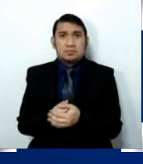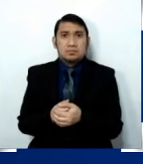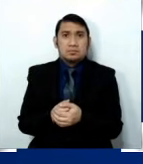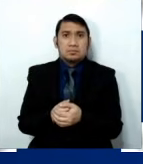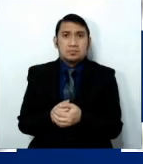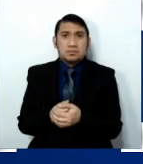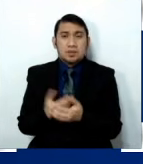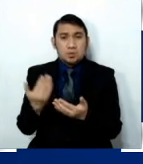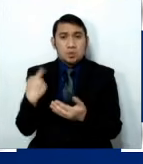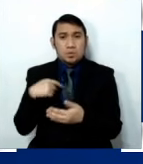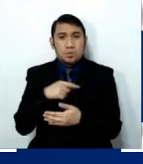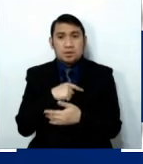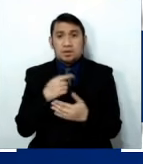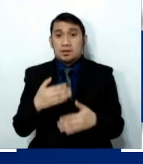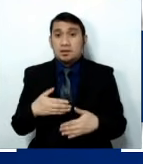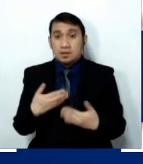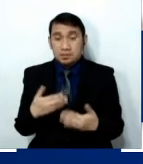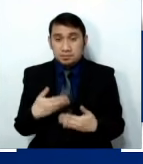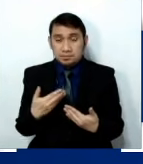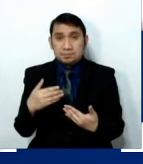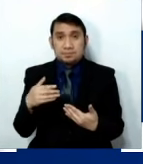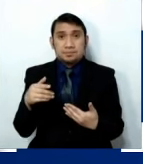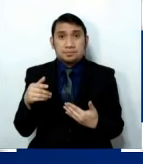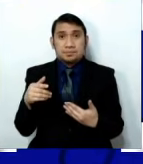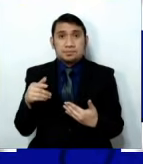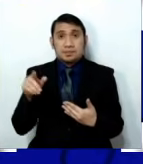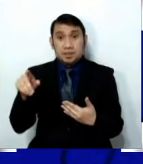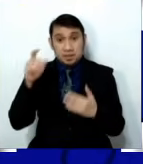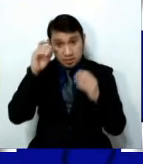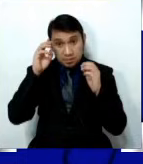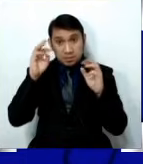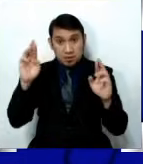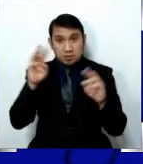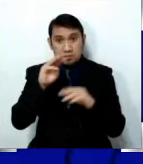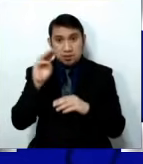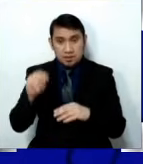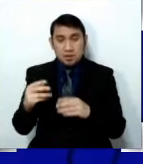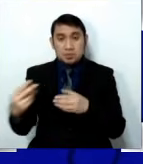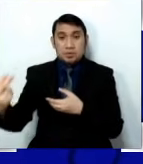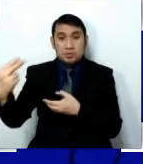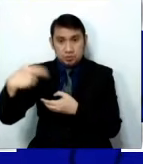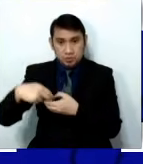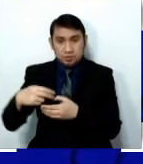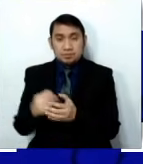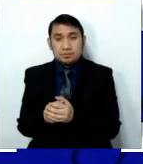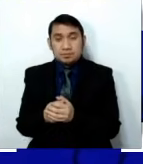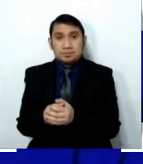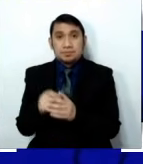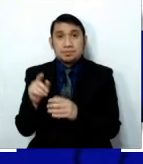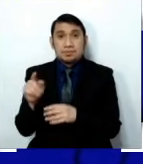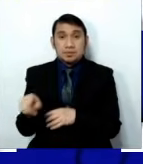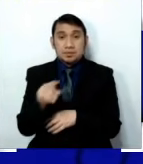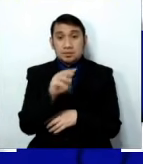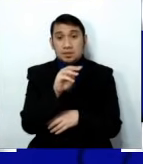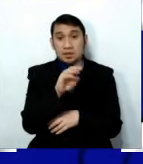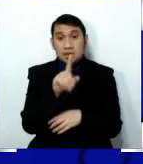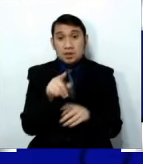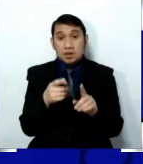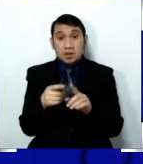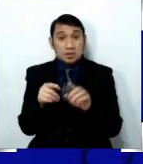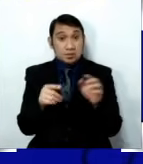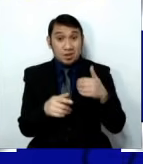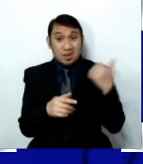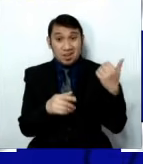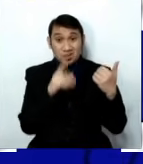that Mayor Isko joined the party. Nag-file na nga ng resignation si Moreno mula sa National Unity Party